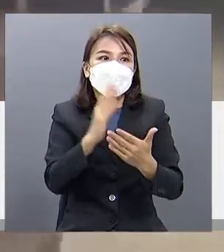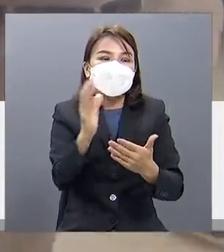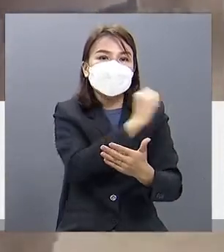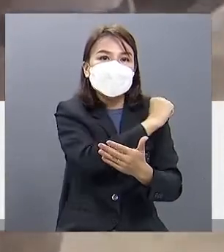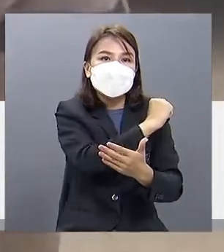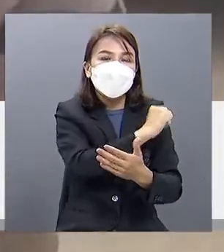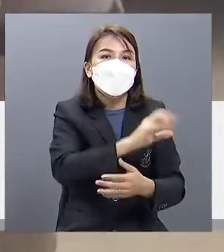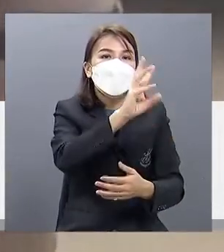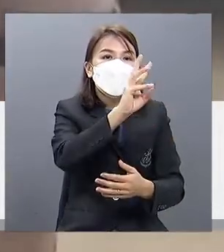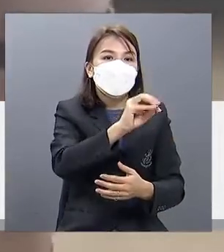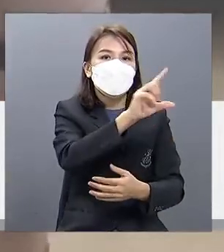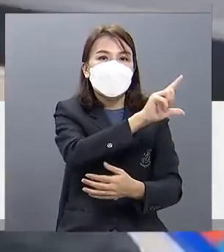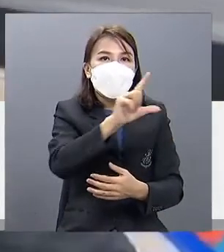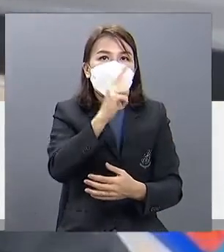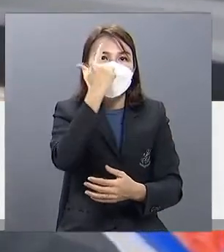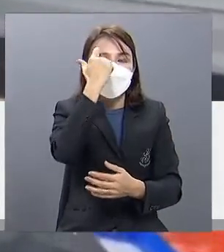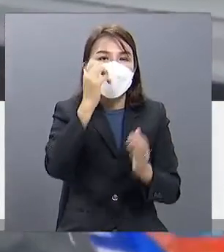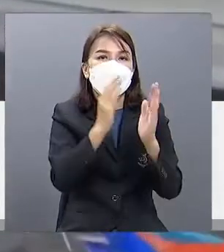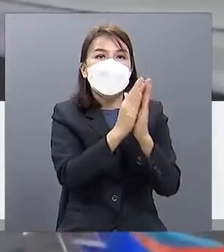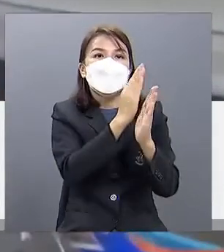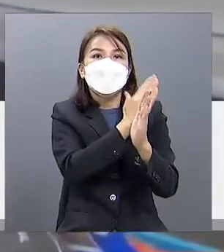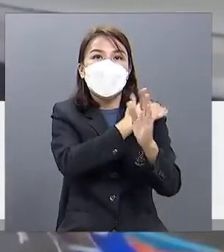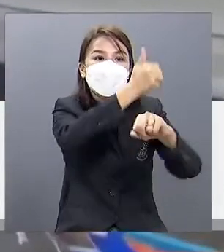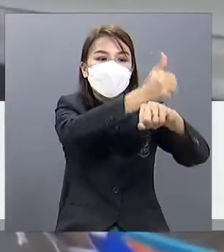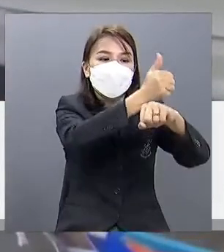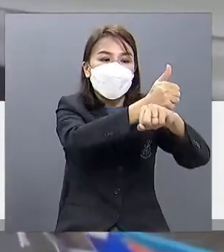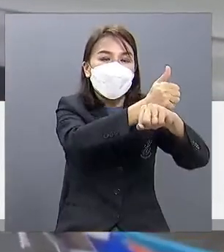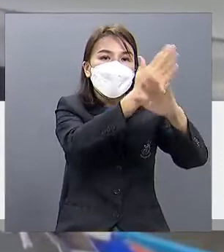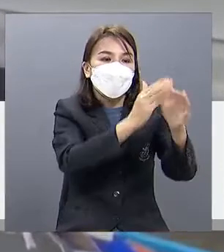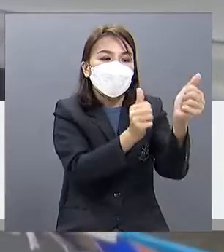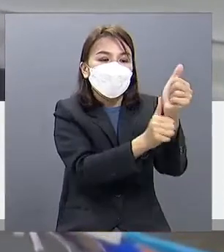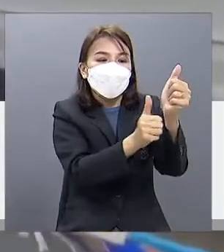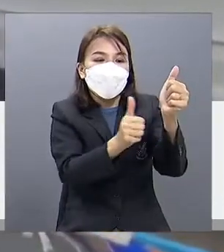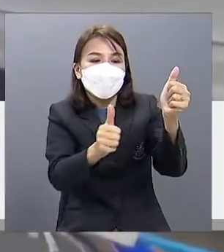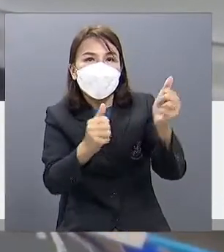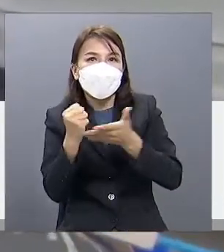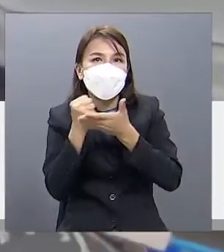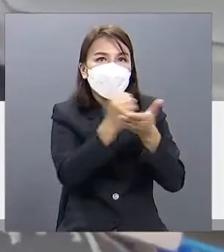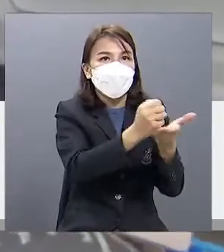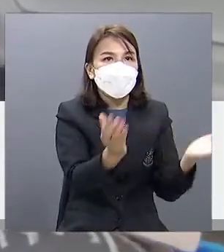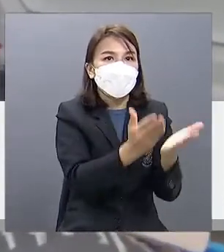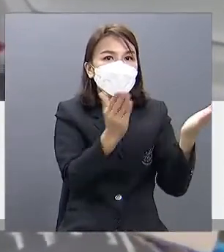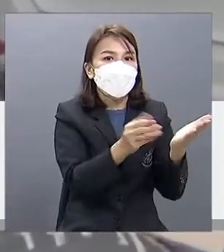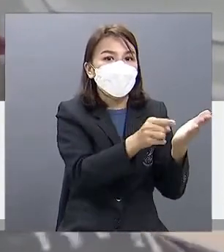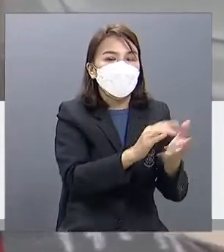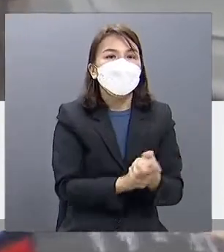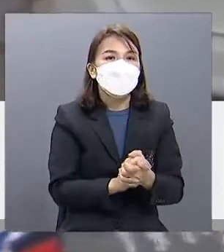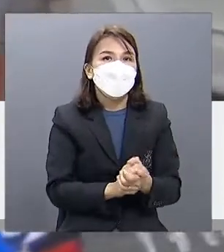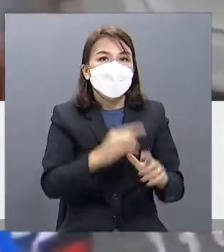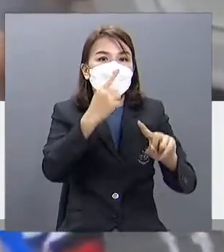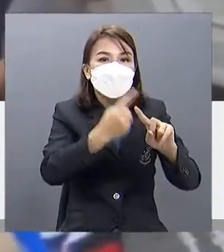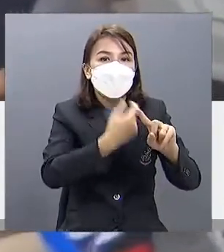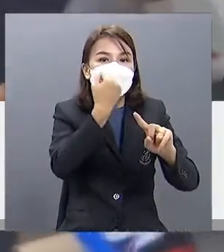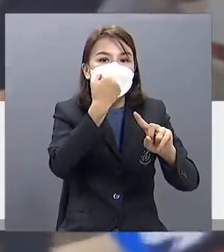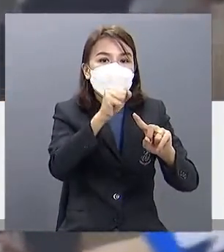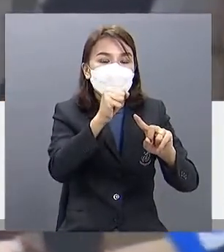นสนิทเจ้าอาวาสและส่งคืนวัดแล้วคดีนี้เกิดขึ้นเมื่อเดือนตุลาคม2564ที่ผ่านมาค่ะกลุ่มลูกศิ